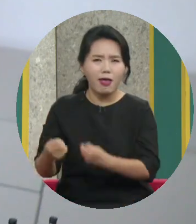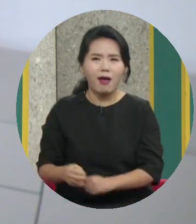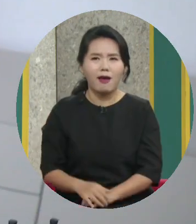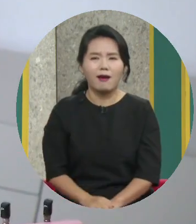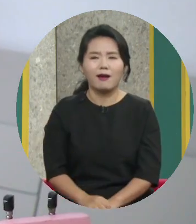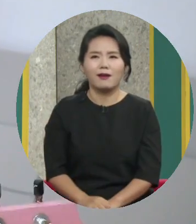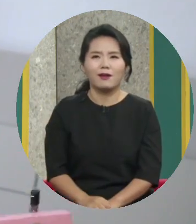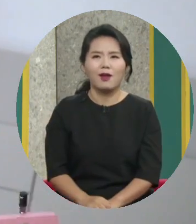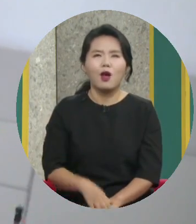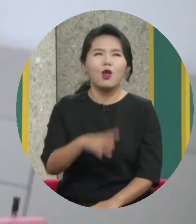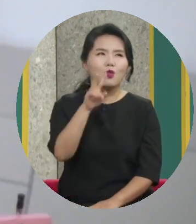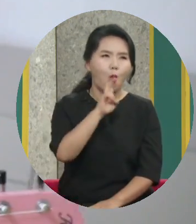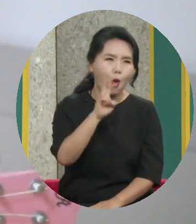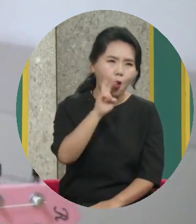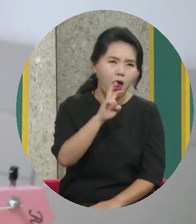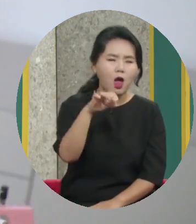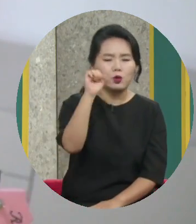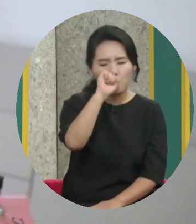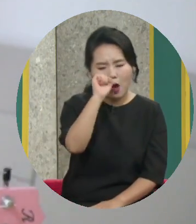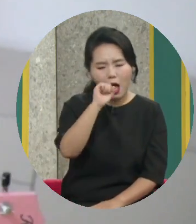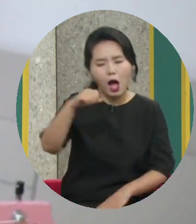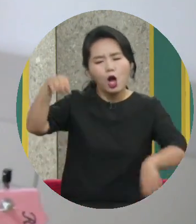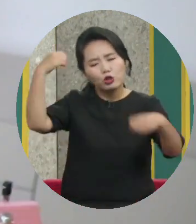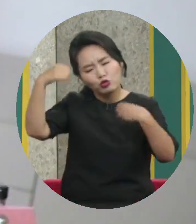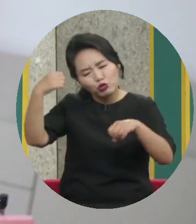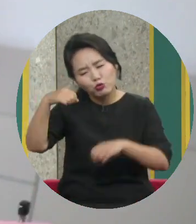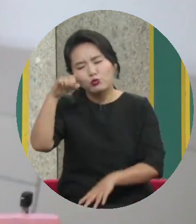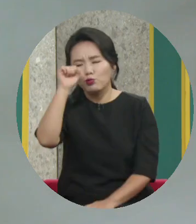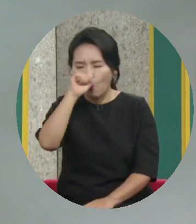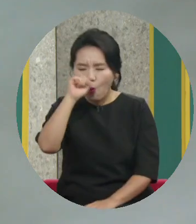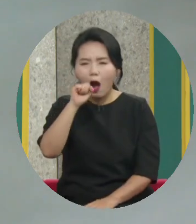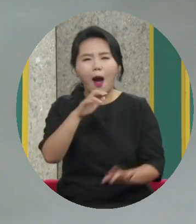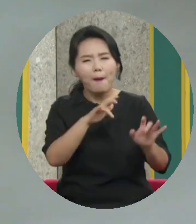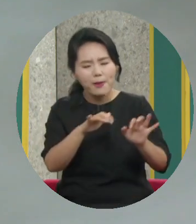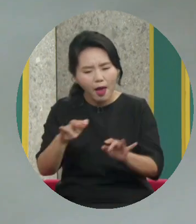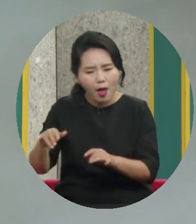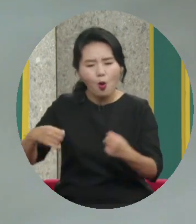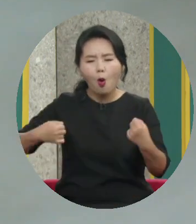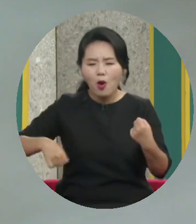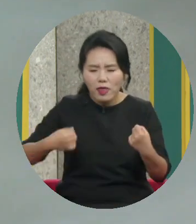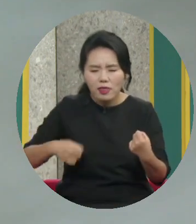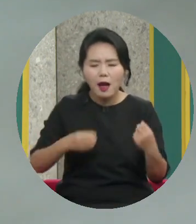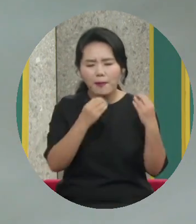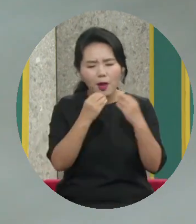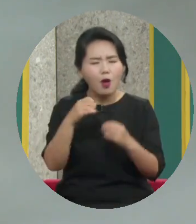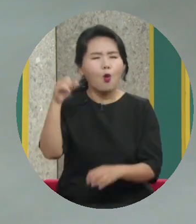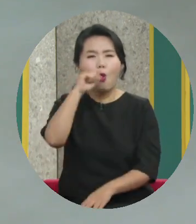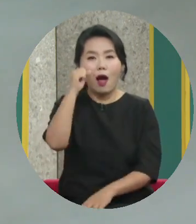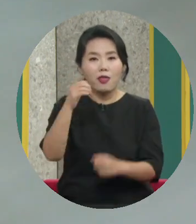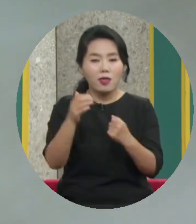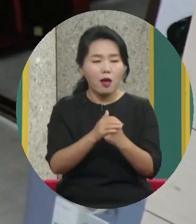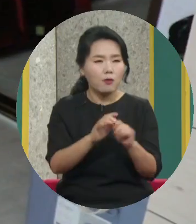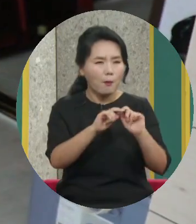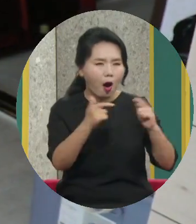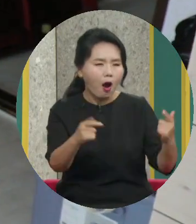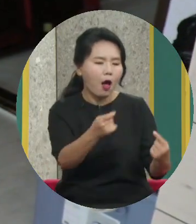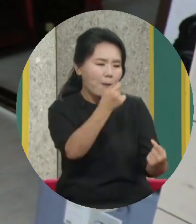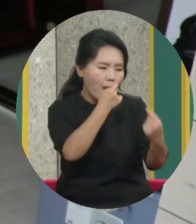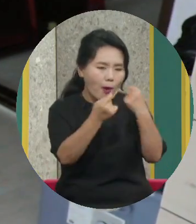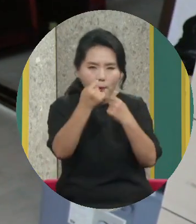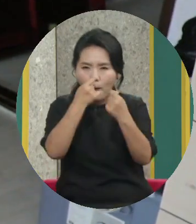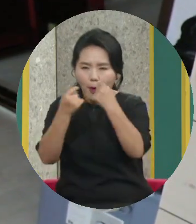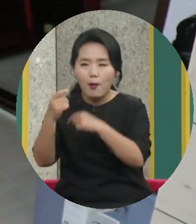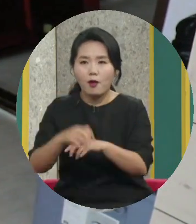그래서 노래하기, 춤추기, 악기 연주까지 다양하게 배웠죠. 가장 좋아하는 건